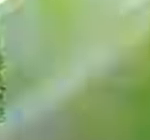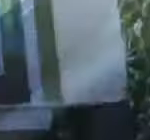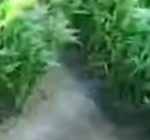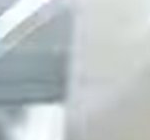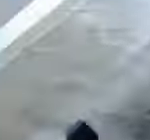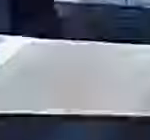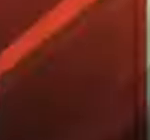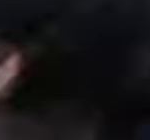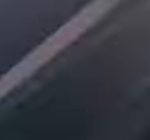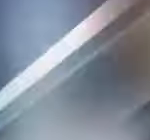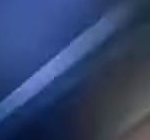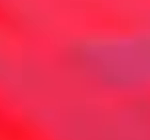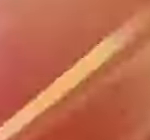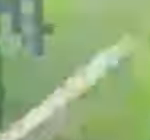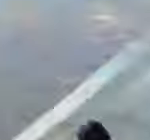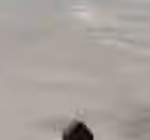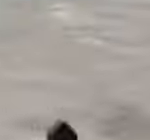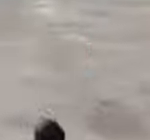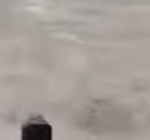pinakamainit na balita ngayong Sabado.